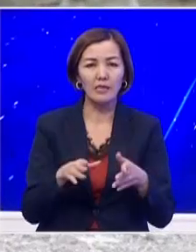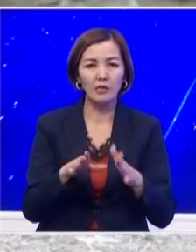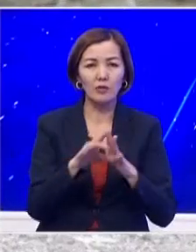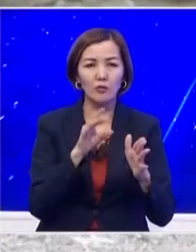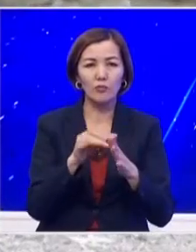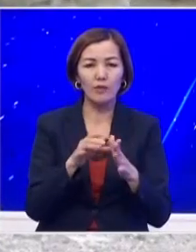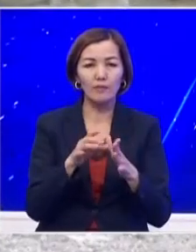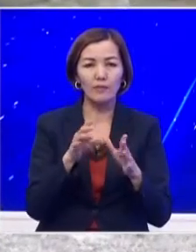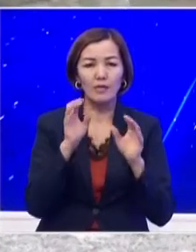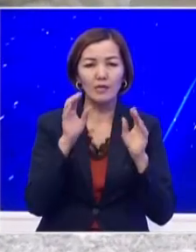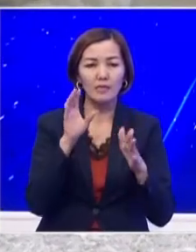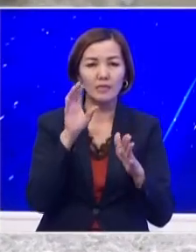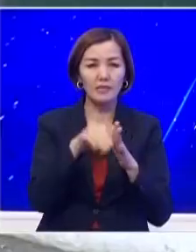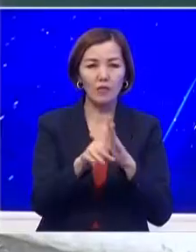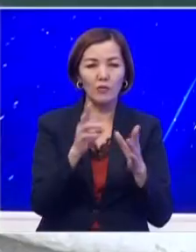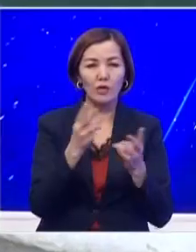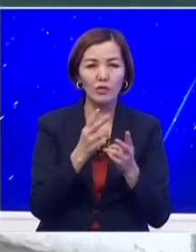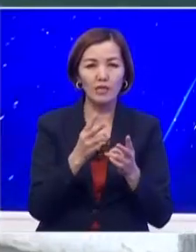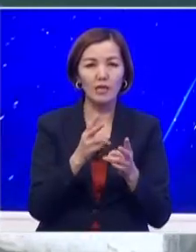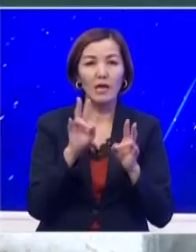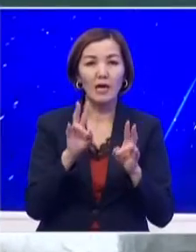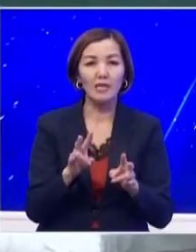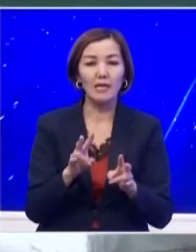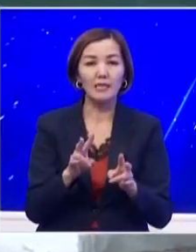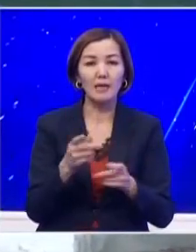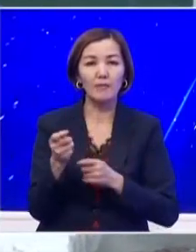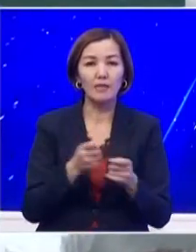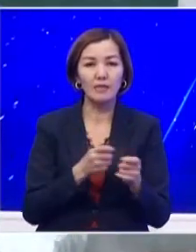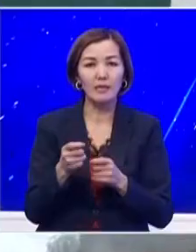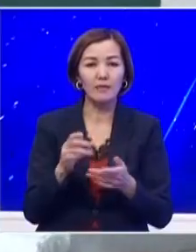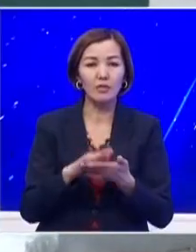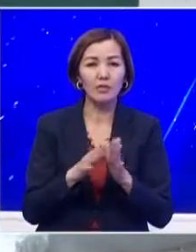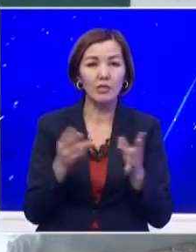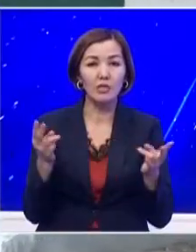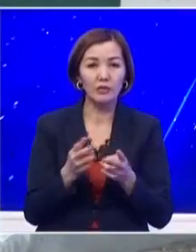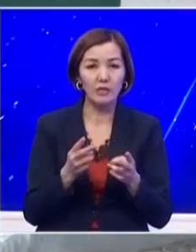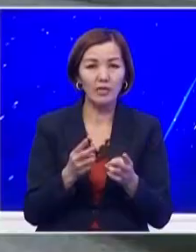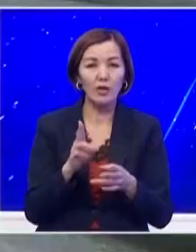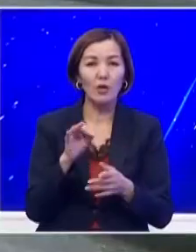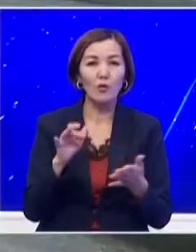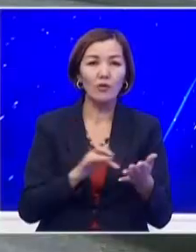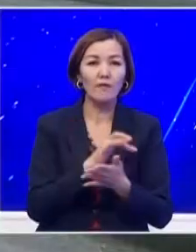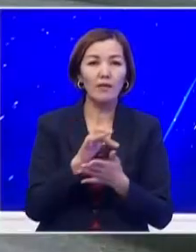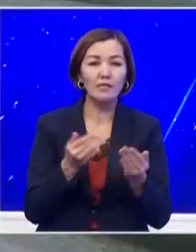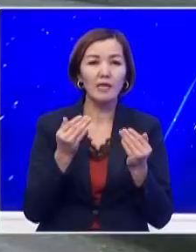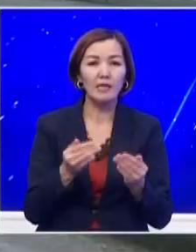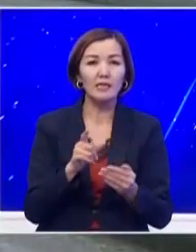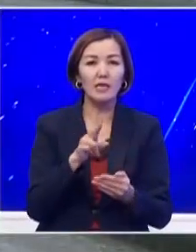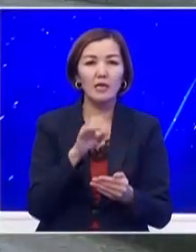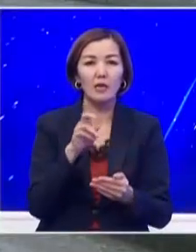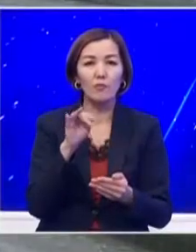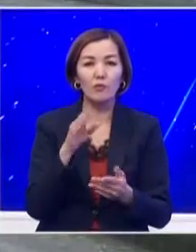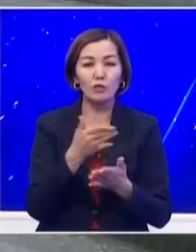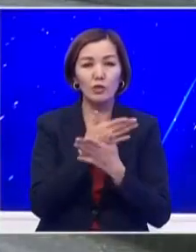контейнерлерге ұқыптап салуы қажет. Алайда ол үшінде билік тарапынан жағдай жасалуы тиіс. Қонаев қаласында